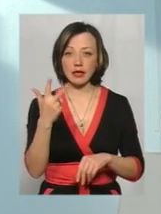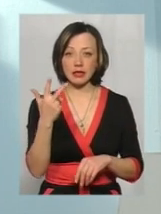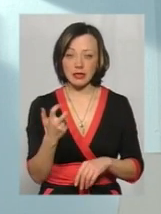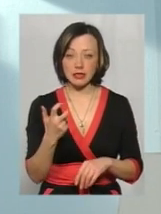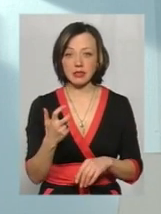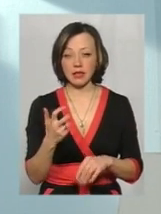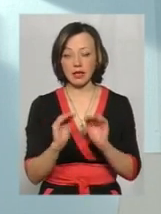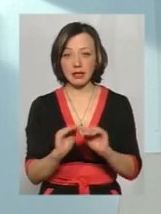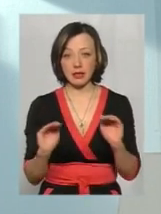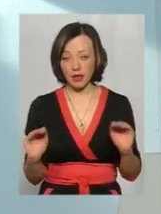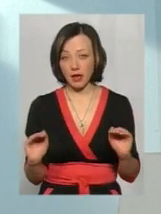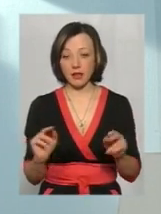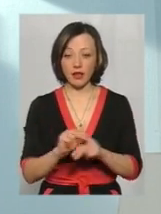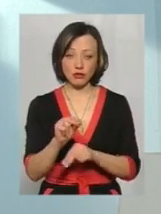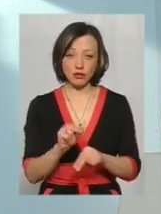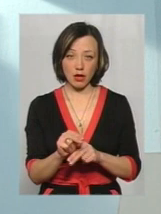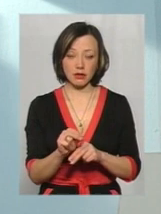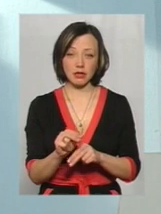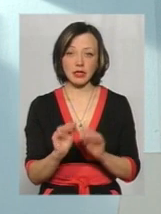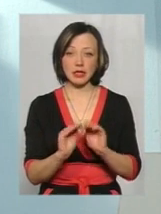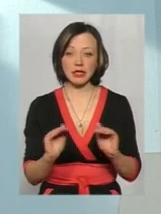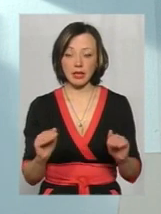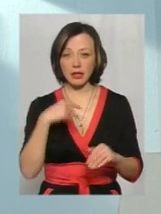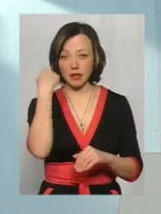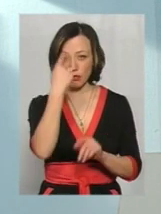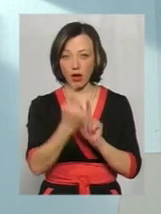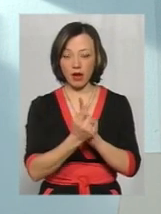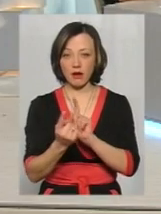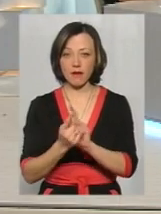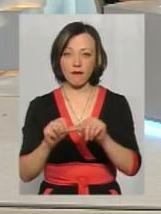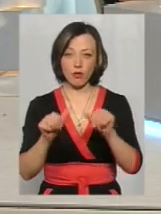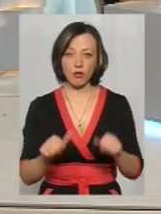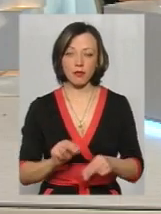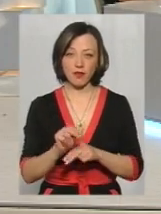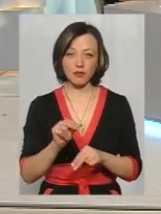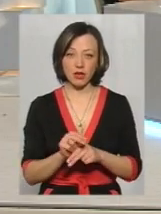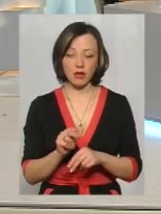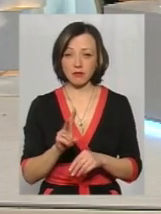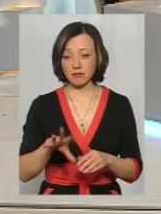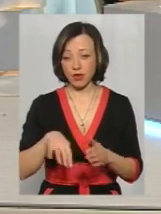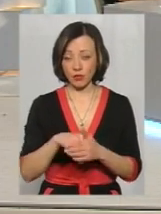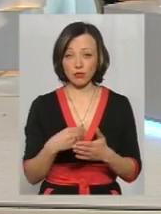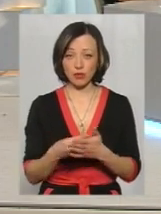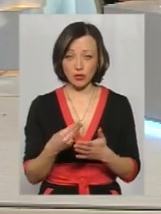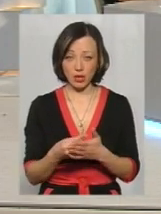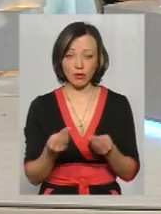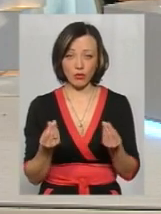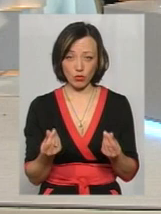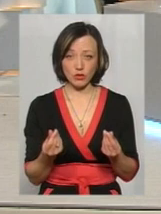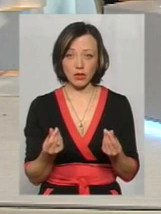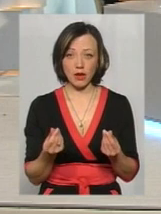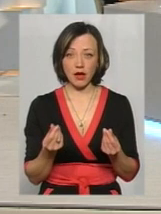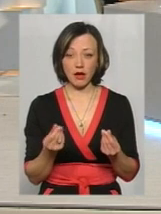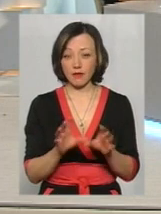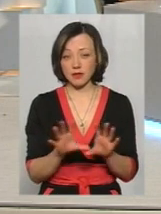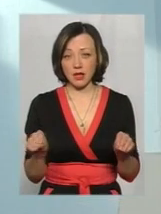чи на скільки учнів, навчати у ньому дітей на індивідуальній формі навчання. Ні, за рахунок бюджетних коштів. Ну і на